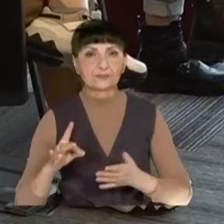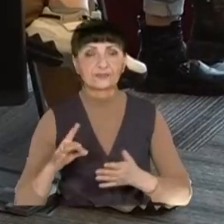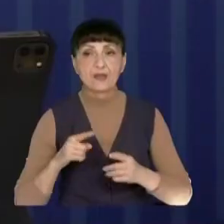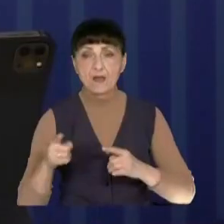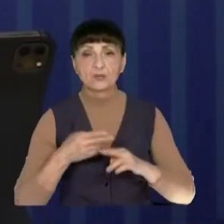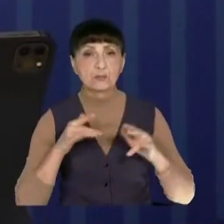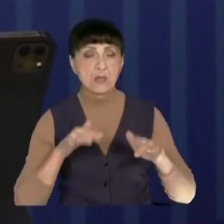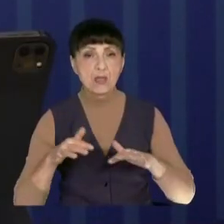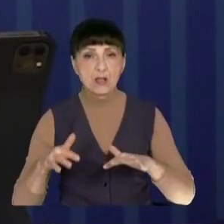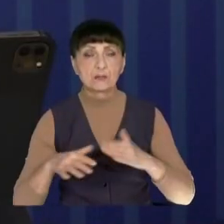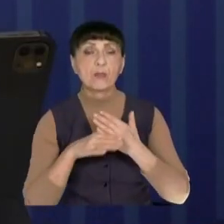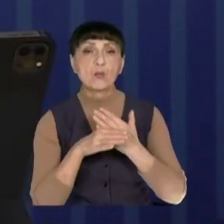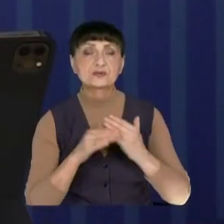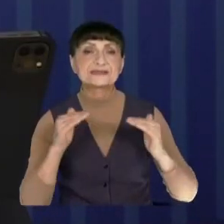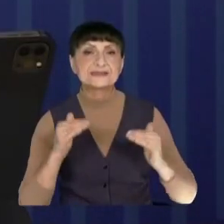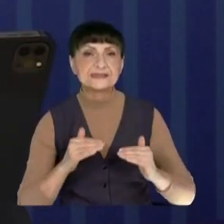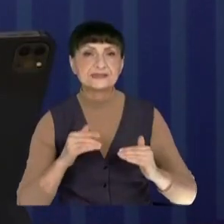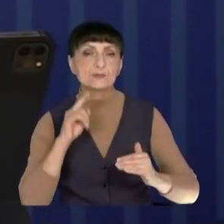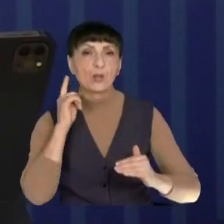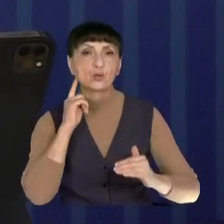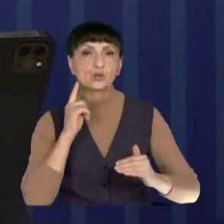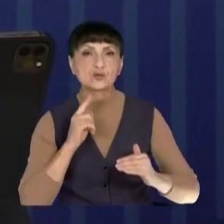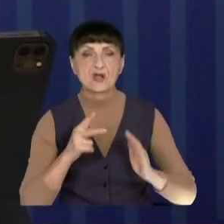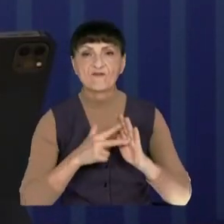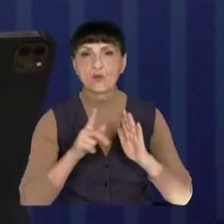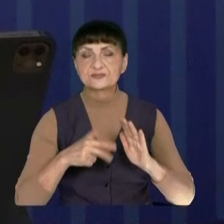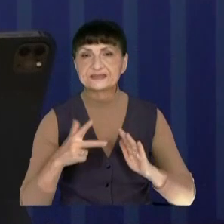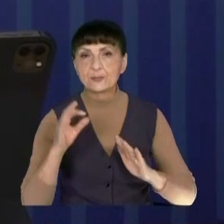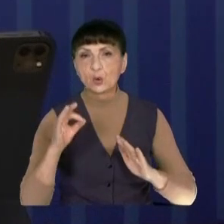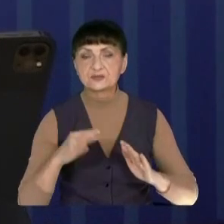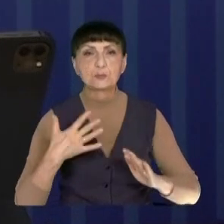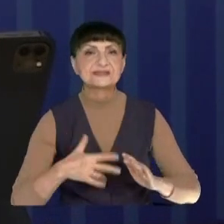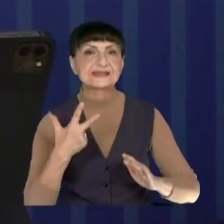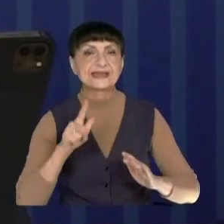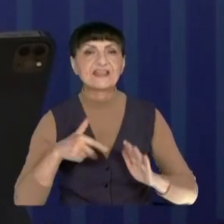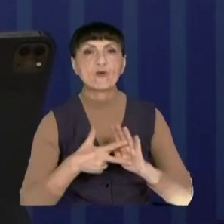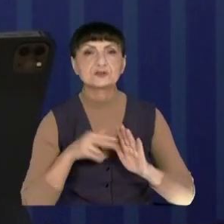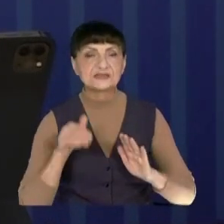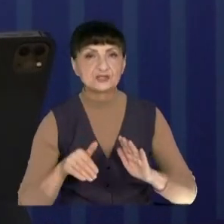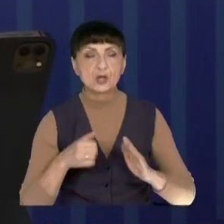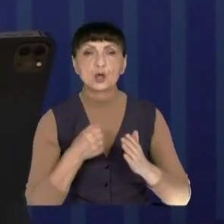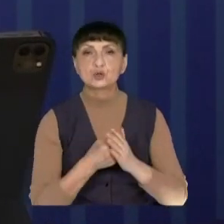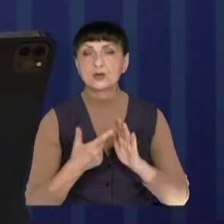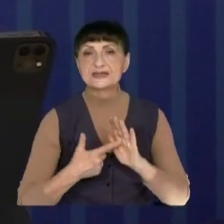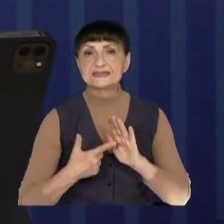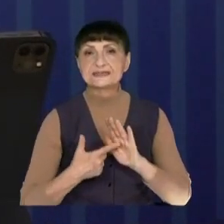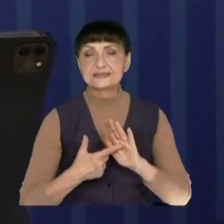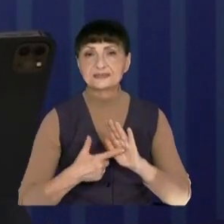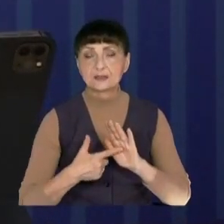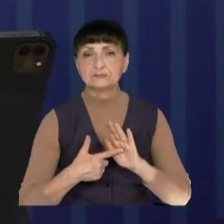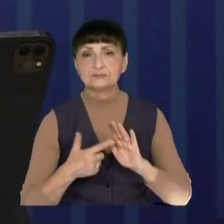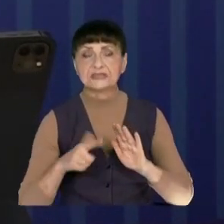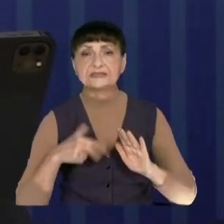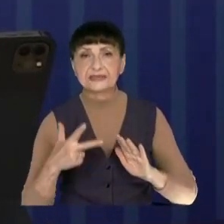мер позволит снизить долю молодежи НИЦ с 8,3%, это 53,8 тысяч, до 7,3%,